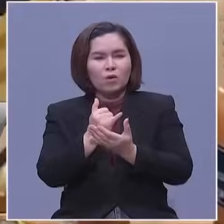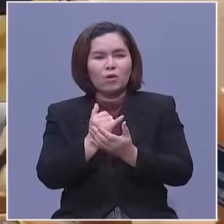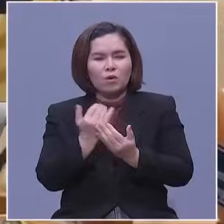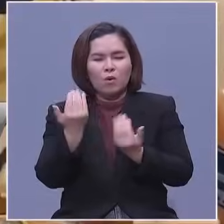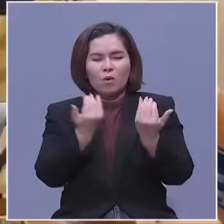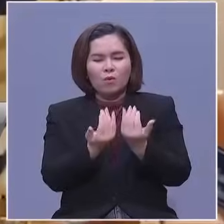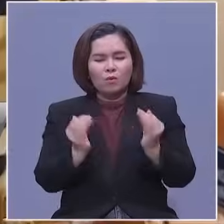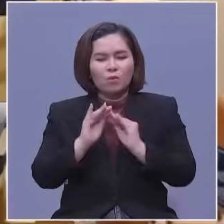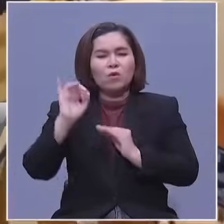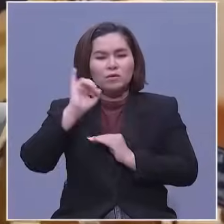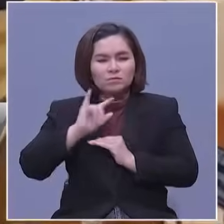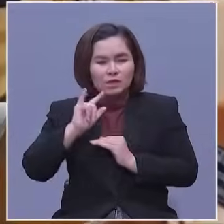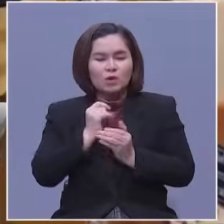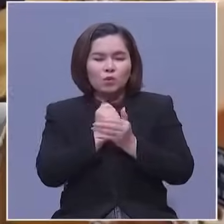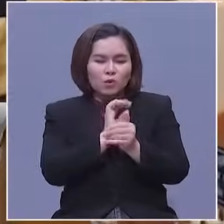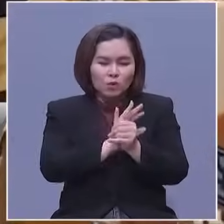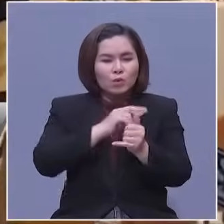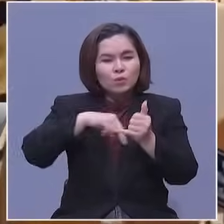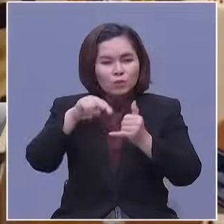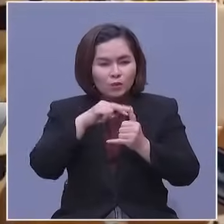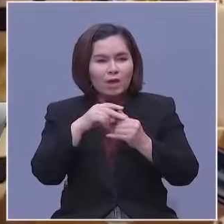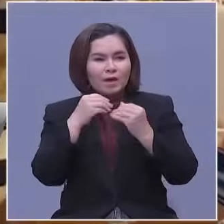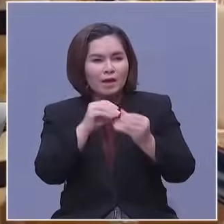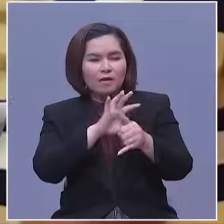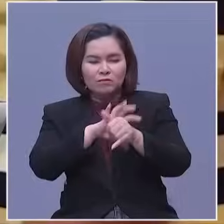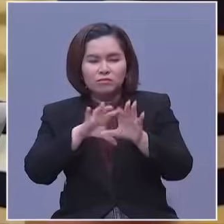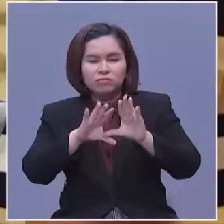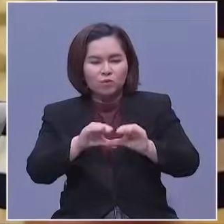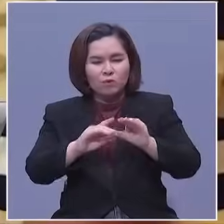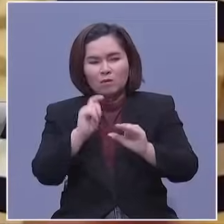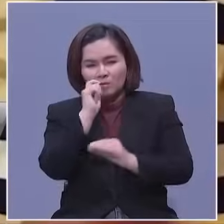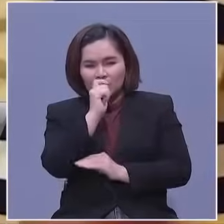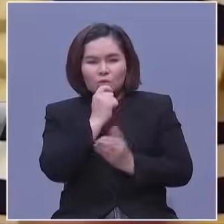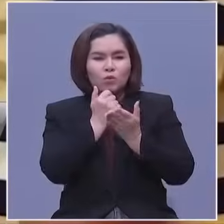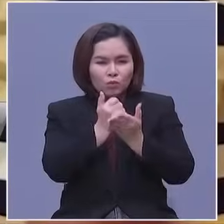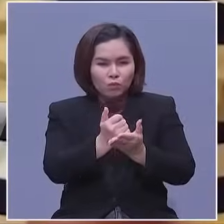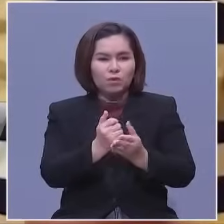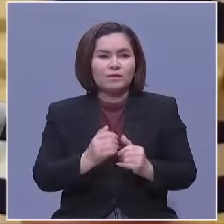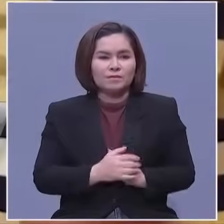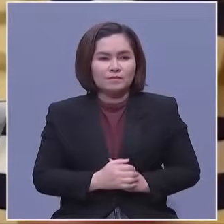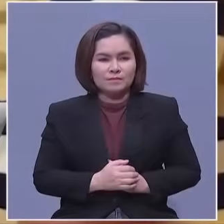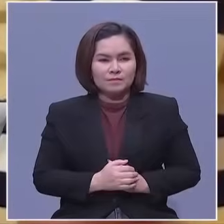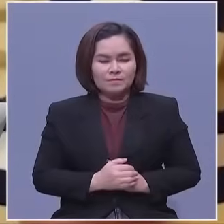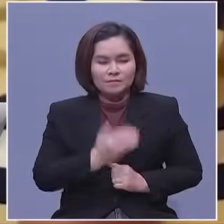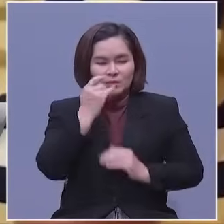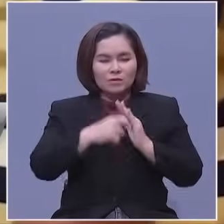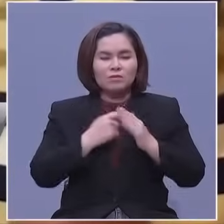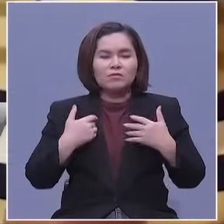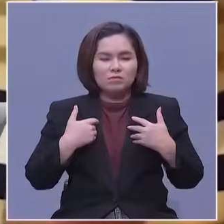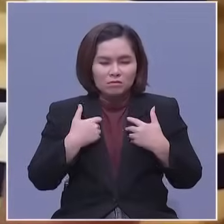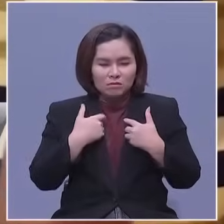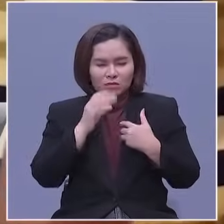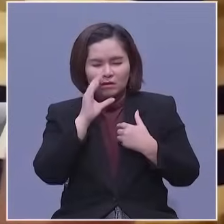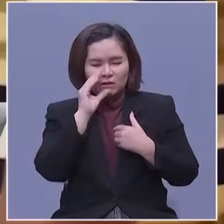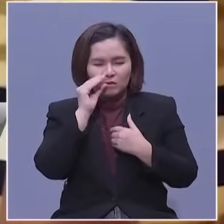ขึ้นไปบนศาลาแล้วก็พามาให้ดมยานวดเฟ้นตามร่างกายเนี่ยค่ะก็จะเป็นลมอยู่หลายๆครั้งเหมือนกันค่ะ จ